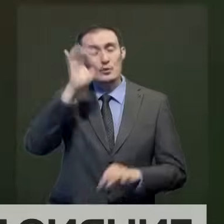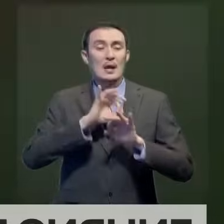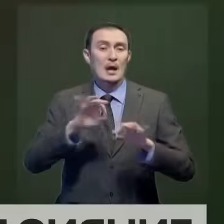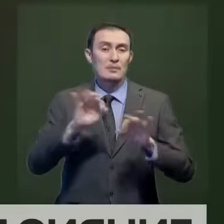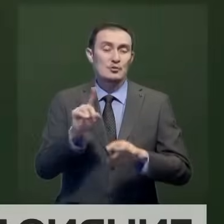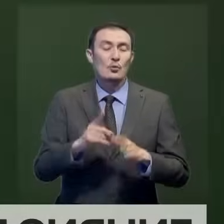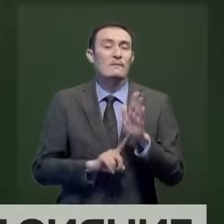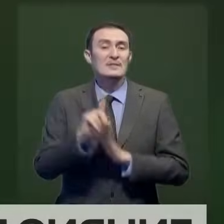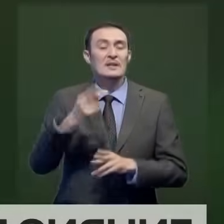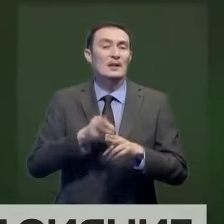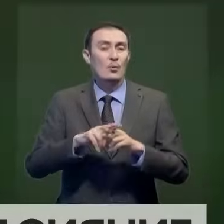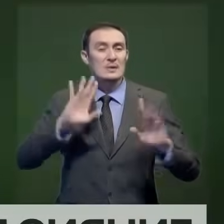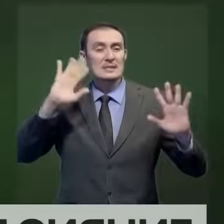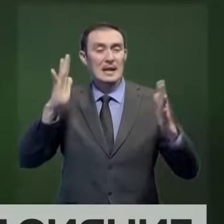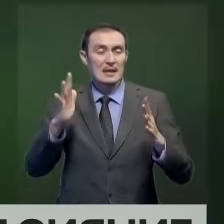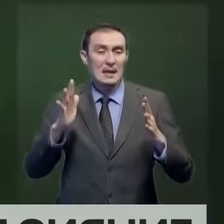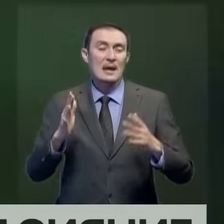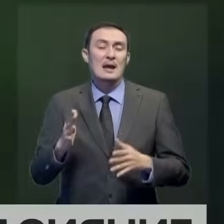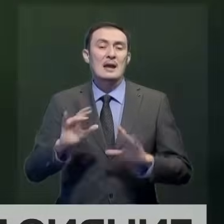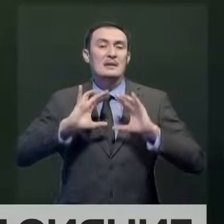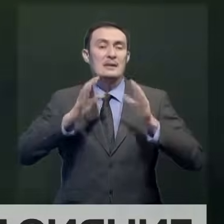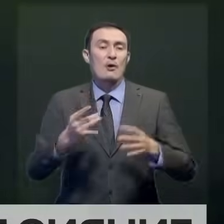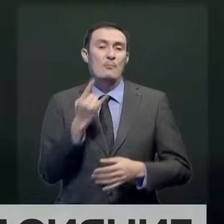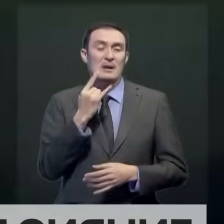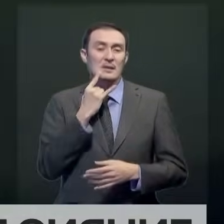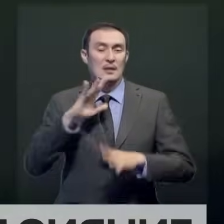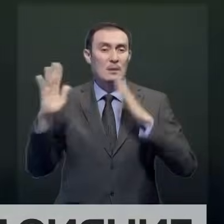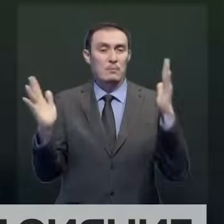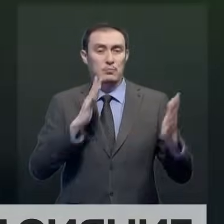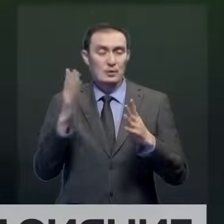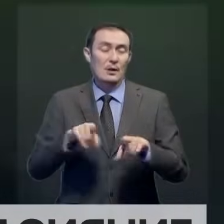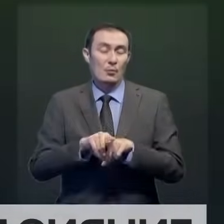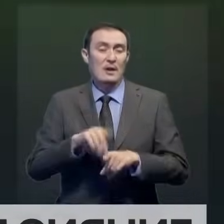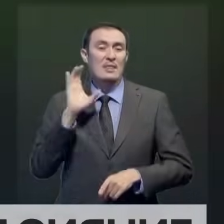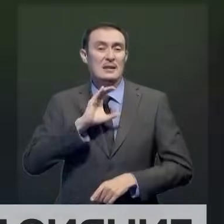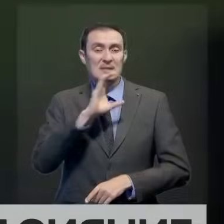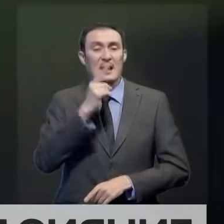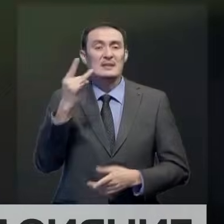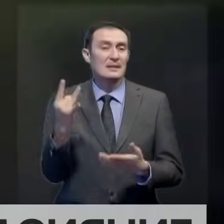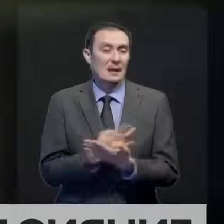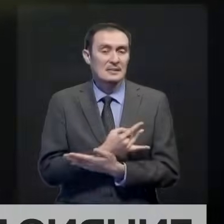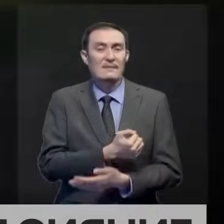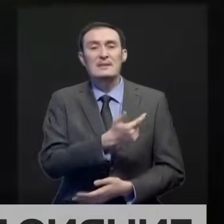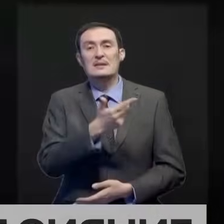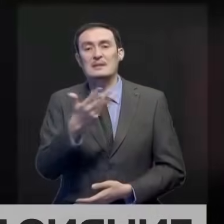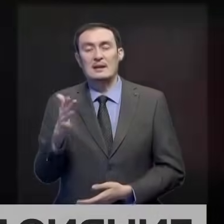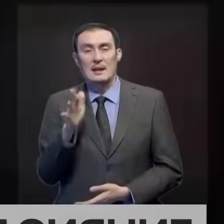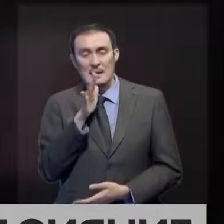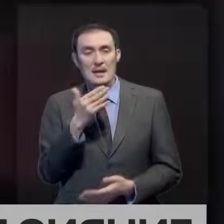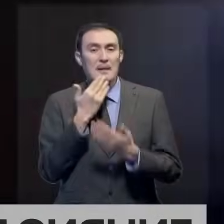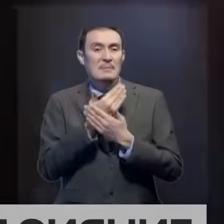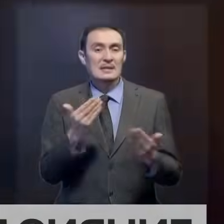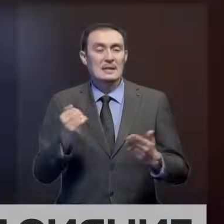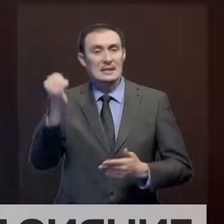что вызвано такое сияние геомагнитной бурей и случается на севере страны один раз в несколько лет.